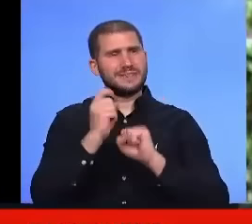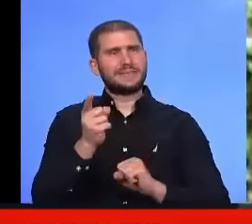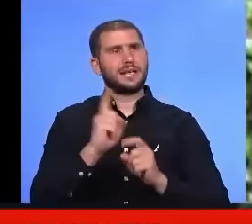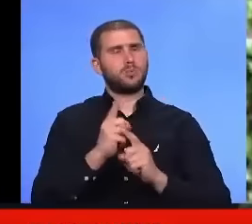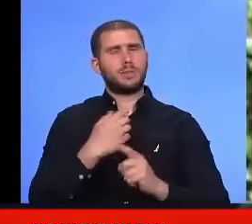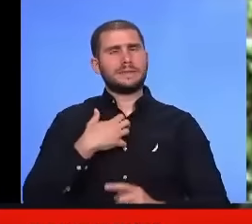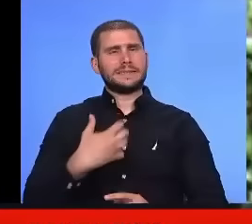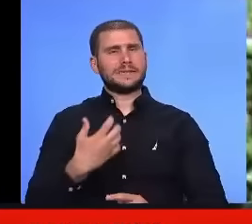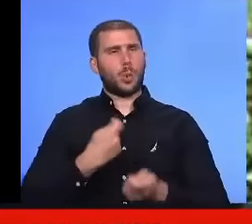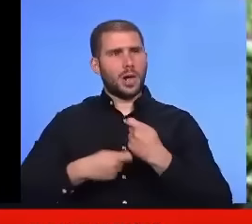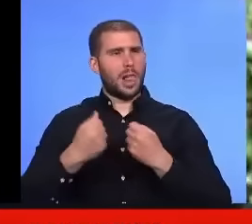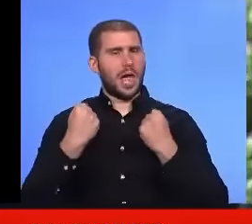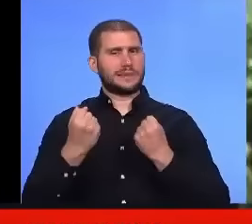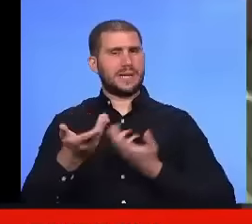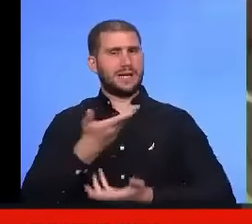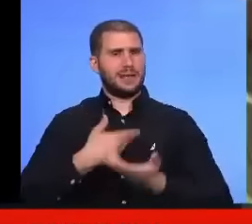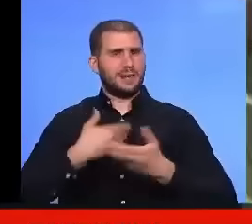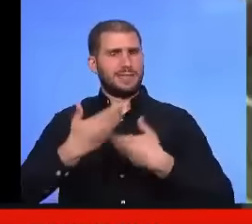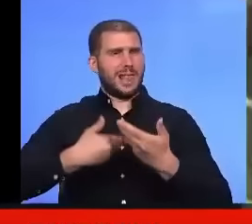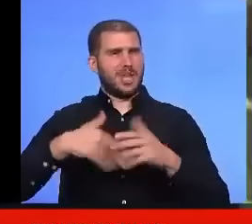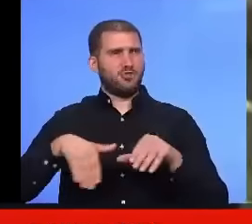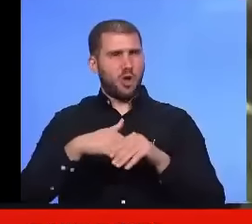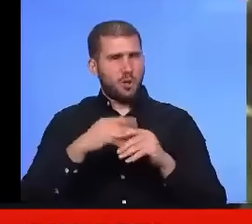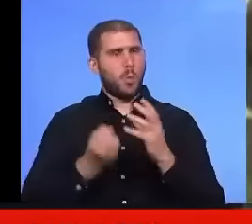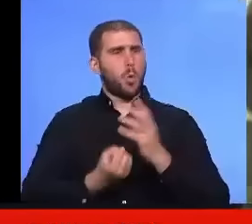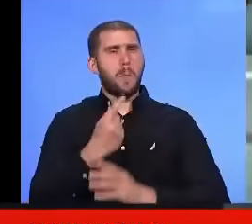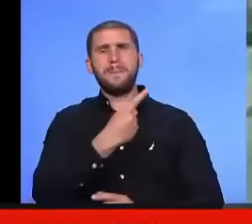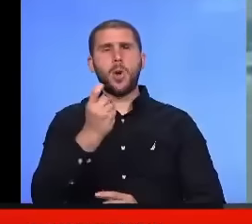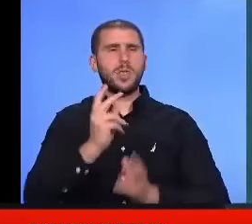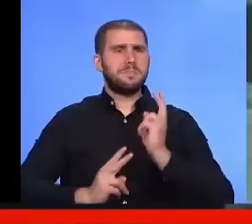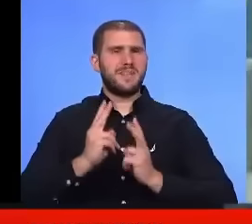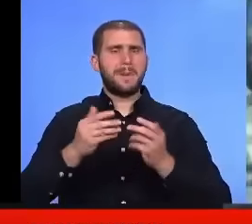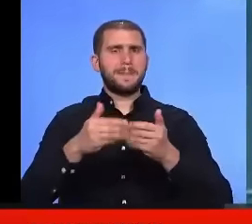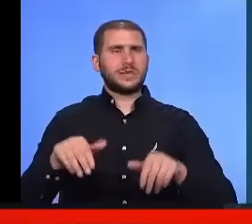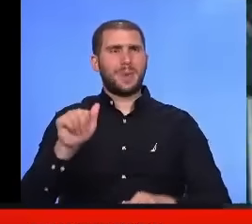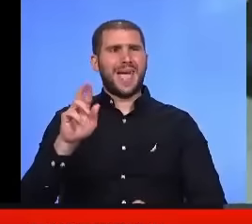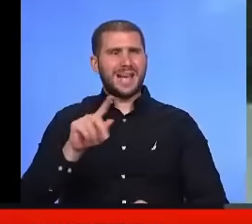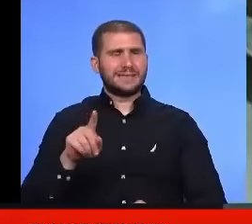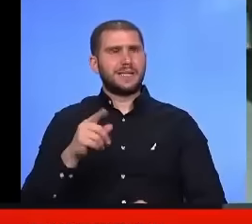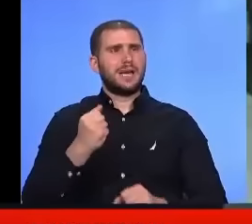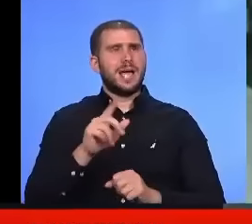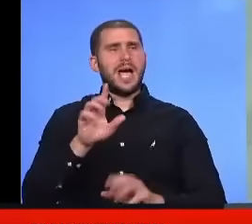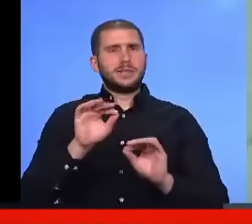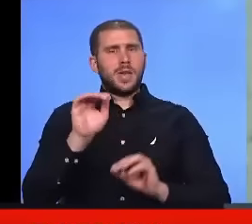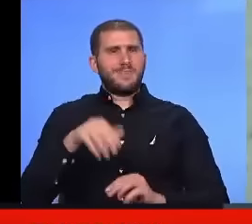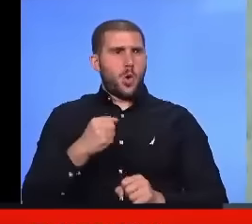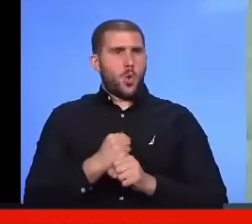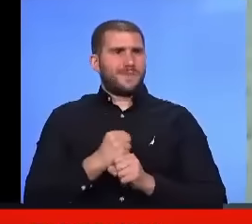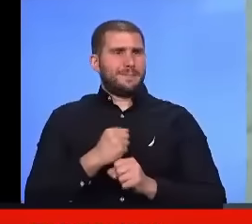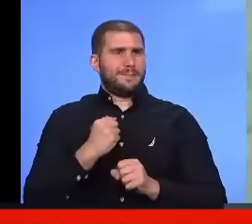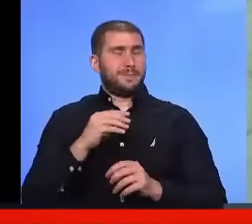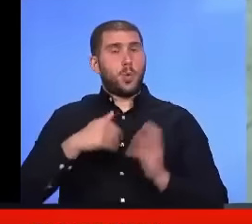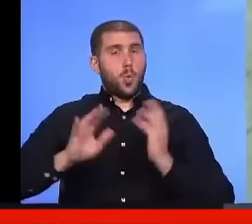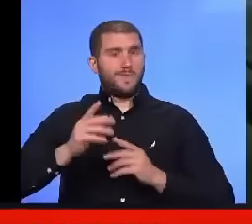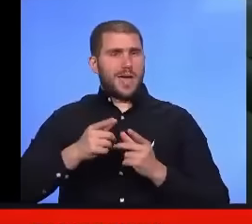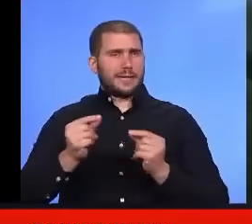כלכלי יחזק את תהליך השלום, וכמו מאות מפעלים במחסום ארז שהעסיקו עשרות אלפי עובדים, רובם